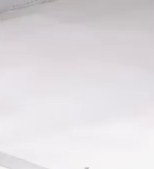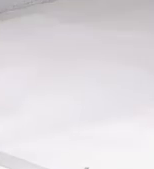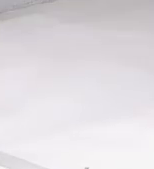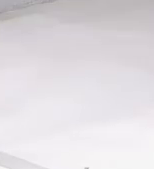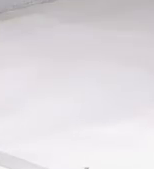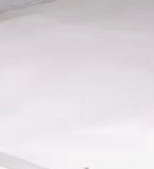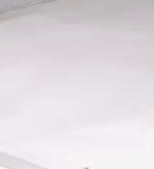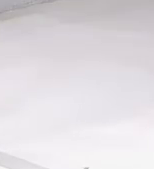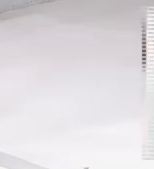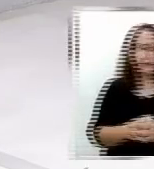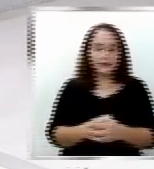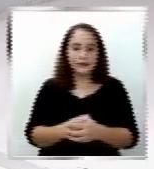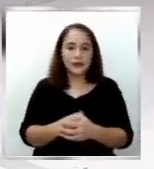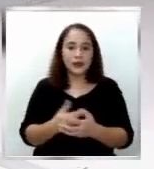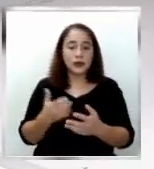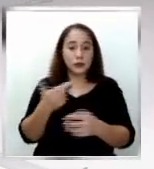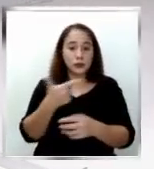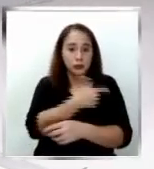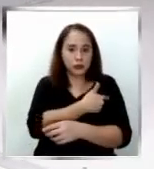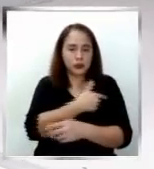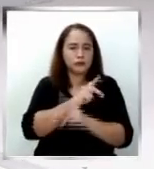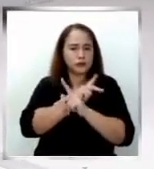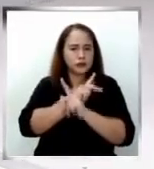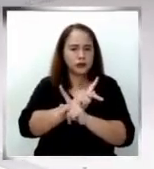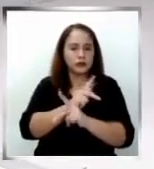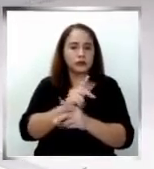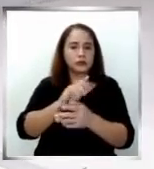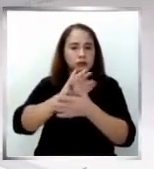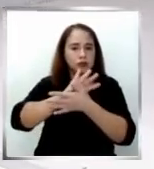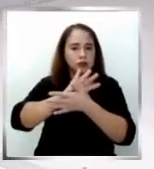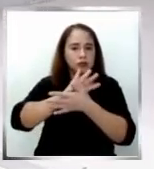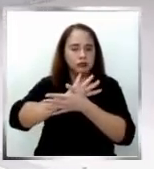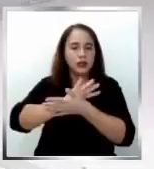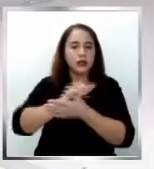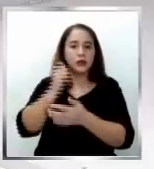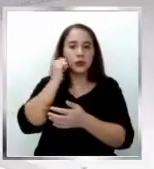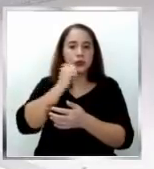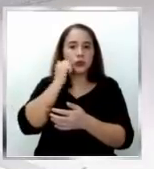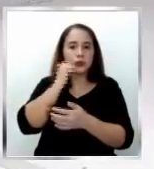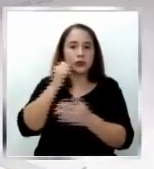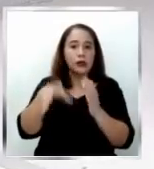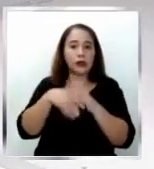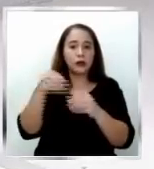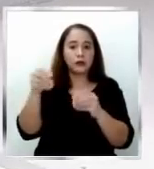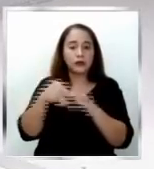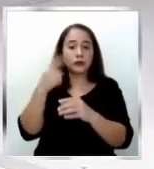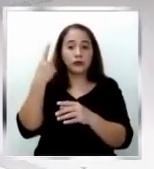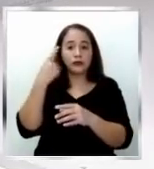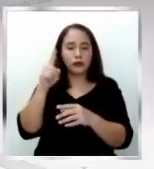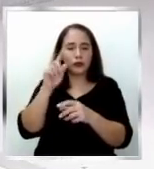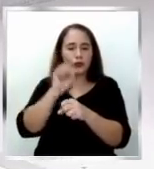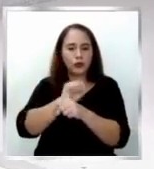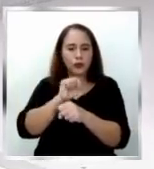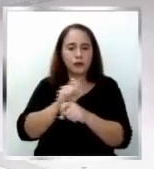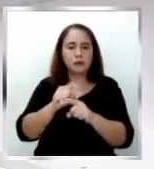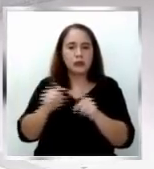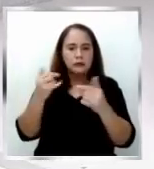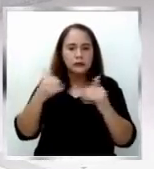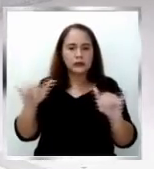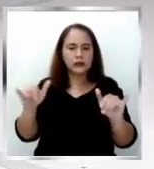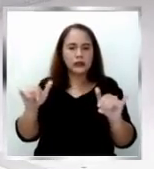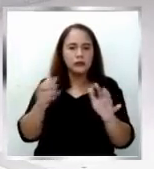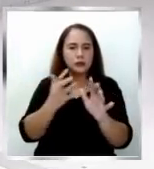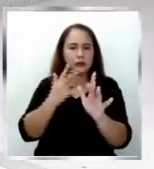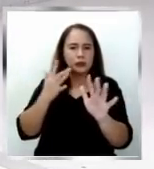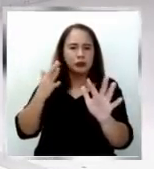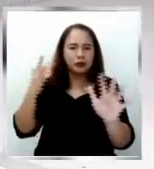Malaking bagay ang bakuna bilang proteksyon kontra COVID sa mga araw-araw na sa labas para maghanap buhay. Pero malayo pa sila sa pila, lalo pat kulang